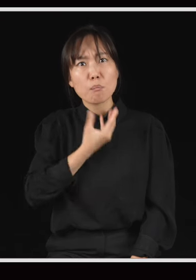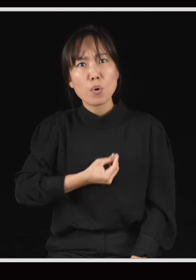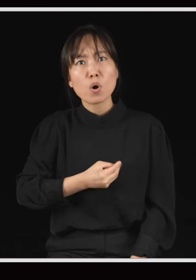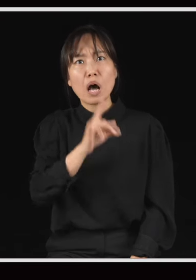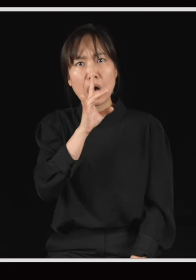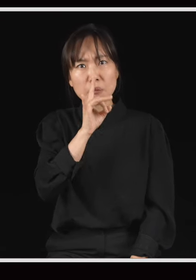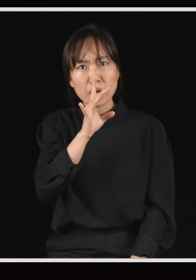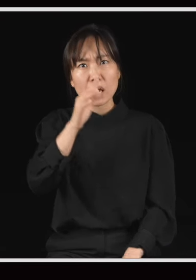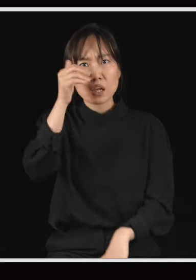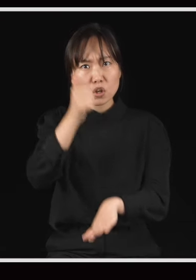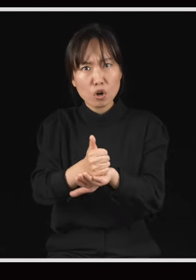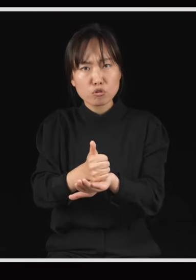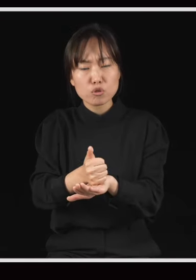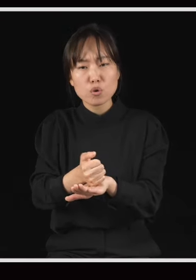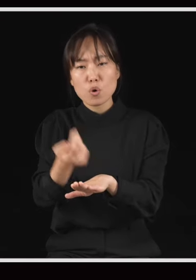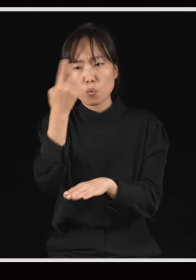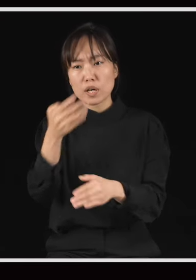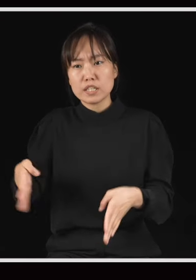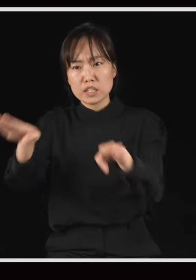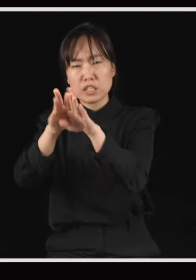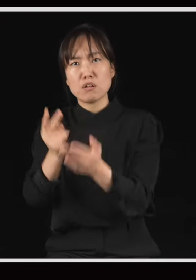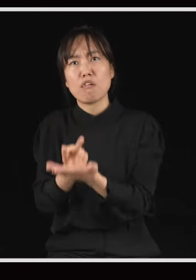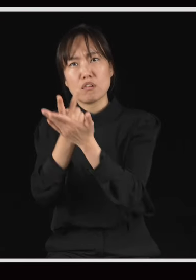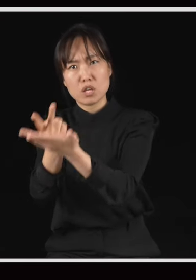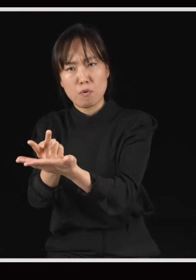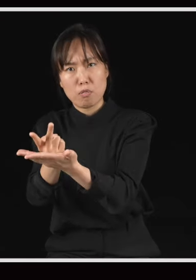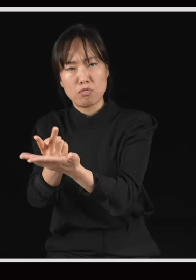요양원으로 가시는 거예요. 이 과정이 이제